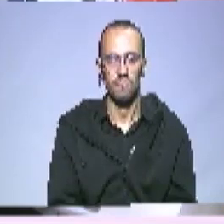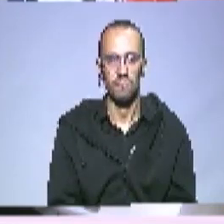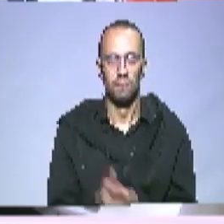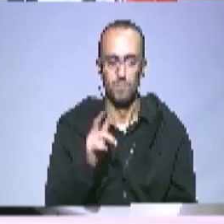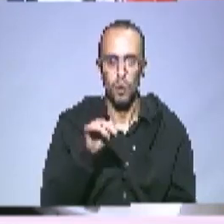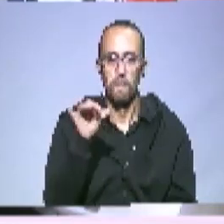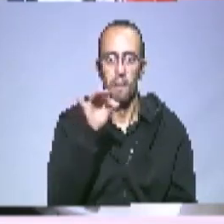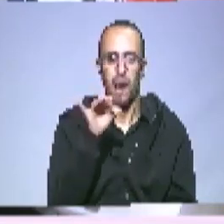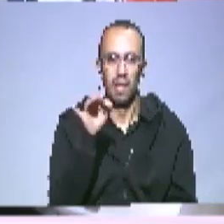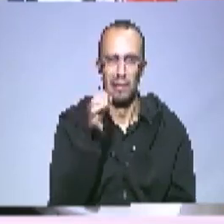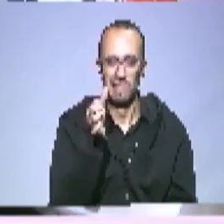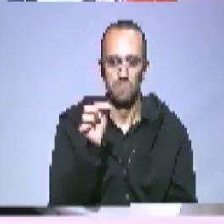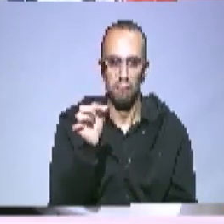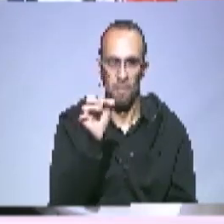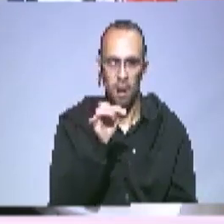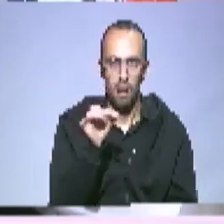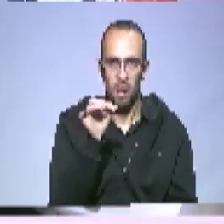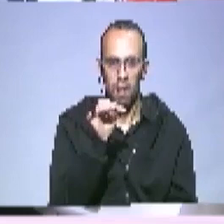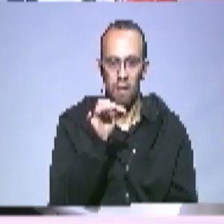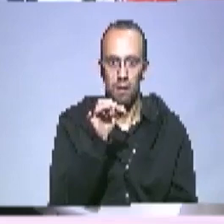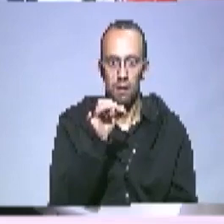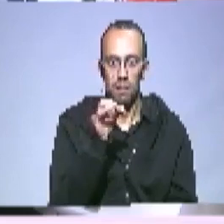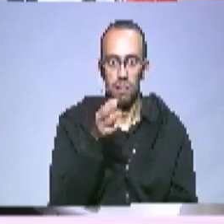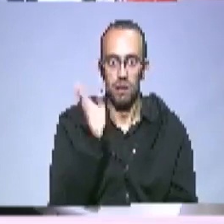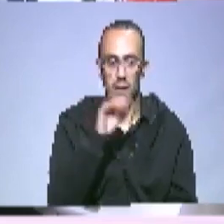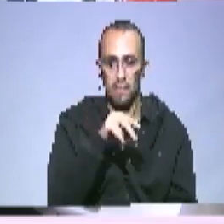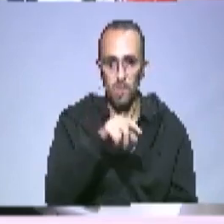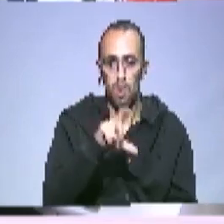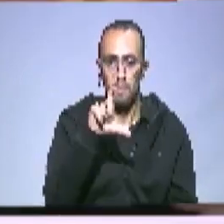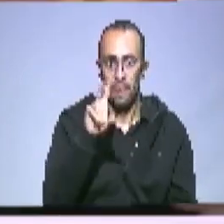ورشه ملح كده صغيره على كوبايتين